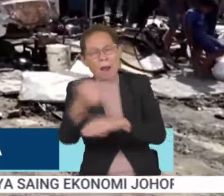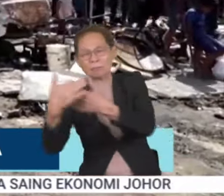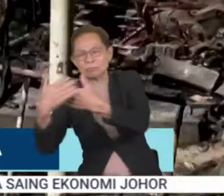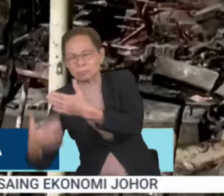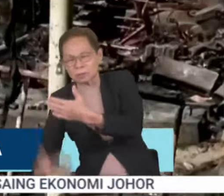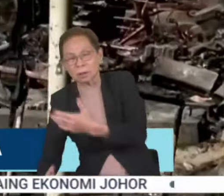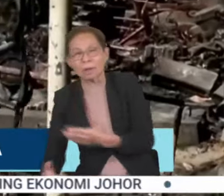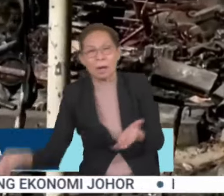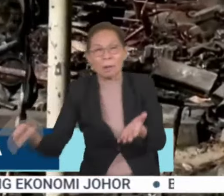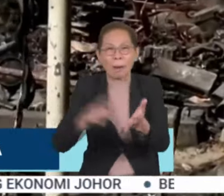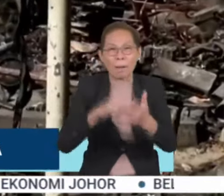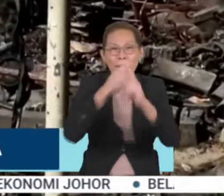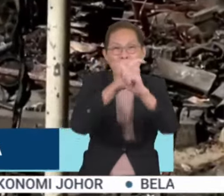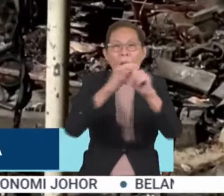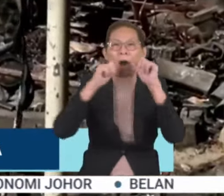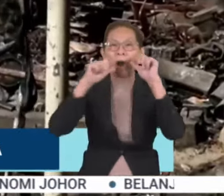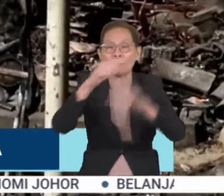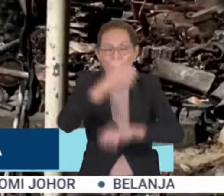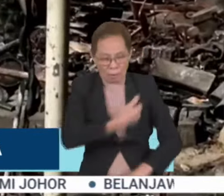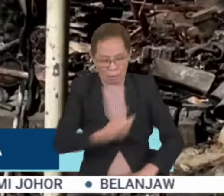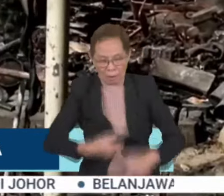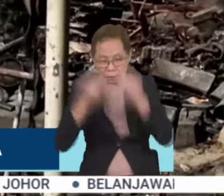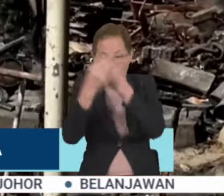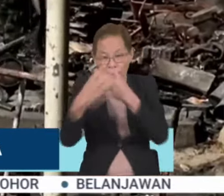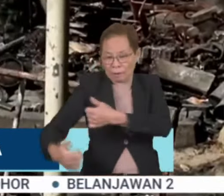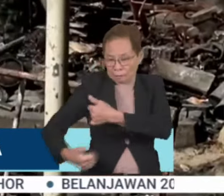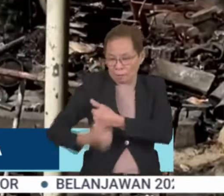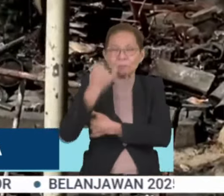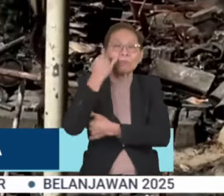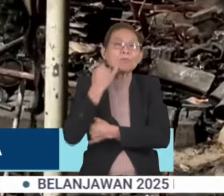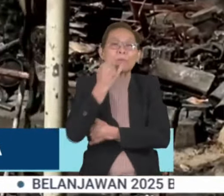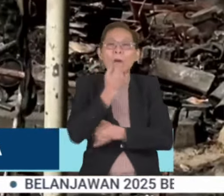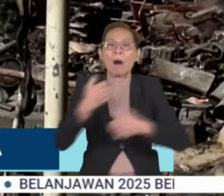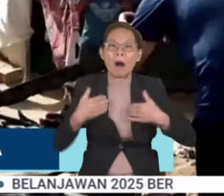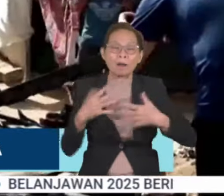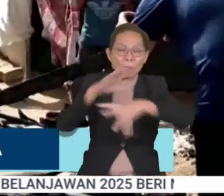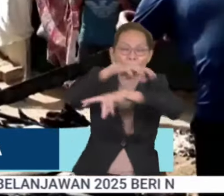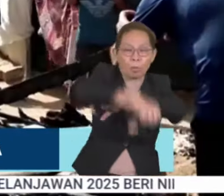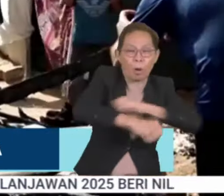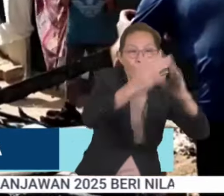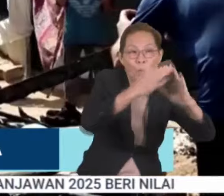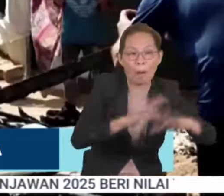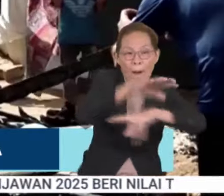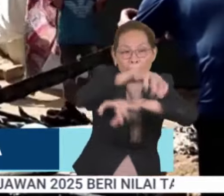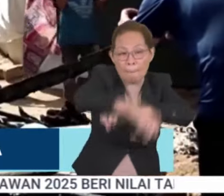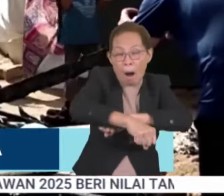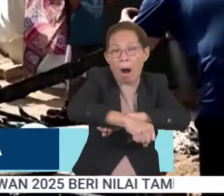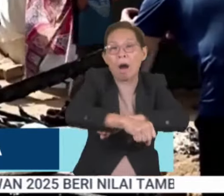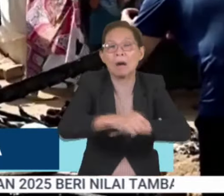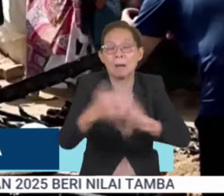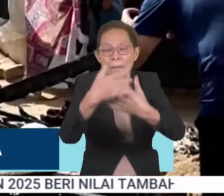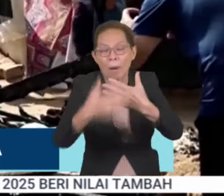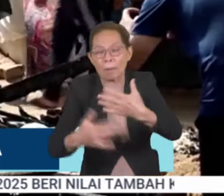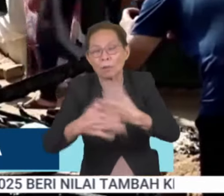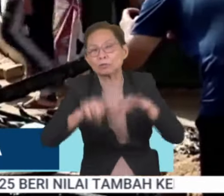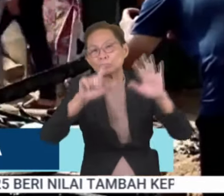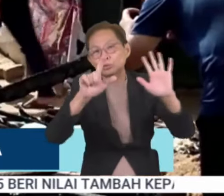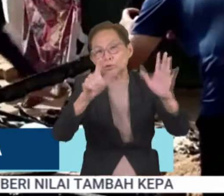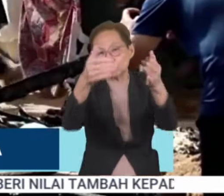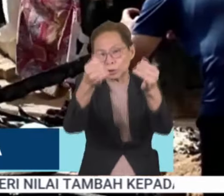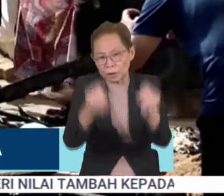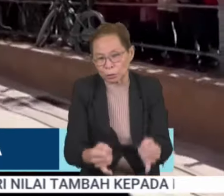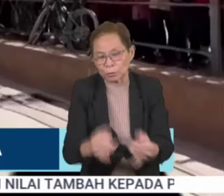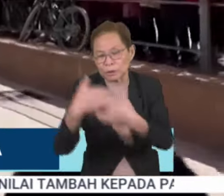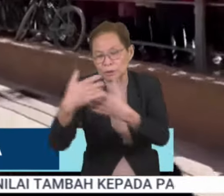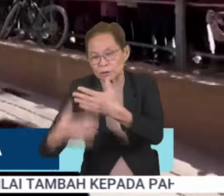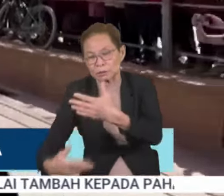cedera. Kenyataan pertahanan awam Gaza memberitahu tentera Israel turut menyerang sebuah rumah di Beit Lahia yang mencederakan 7